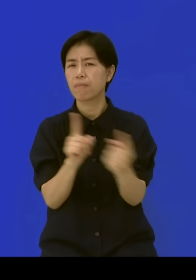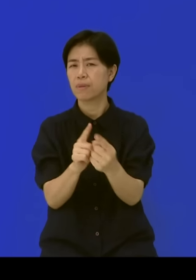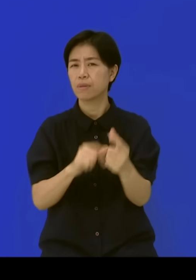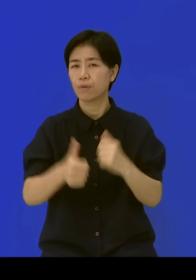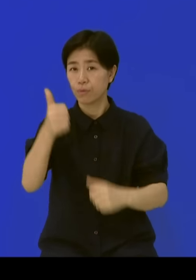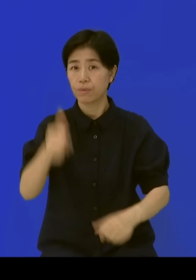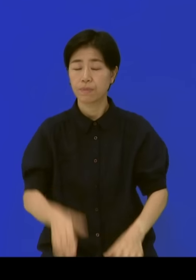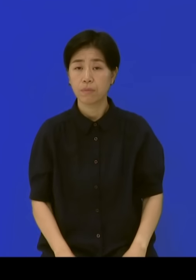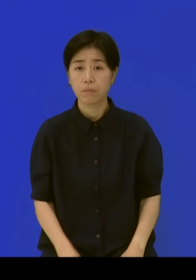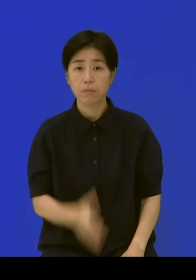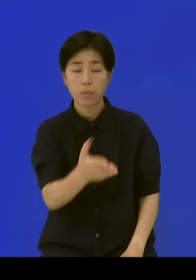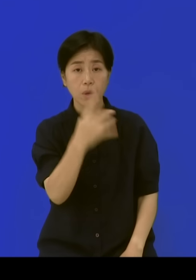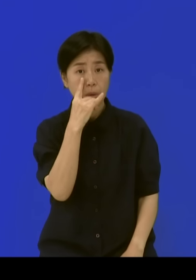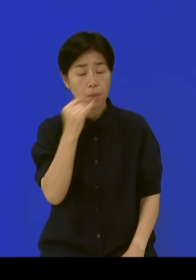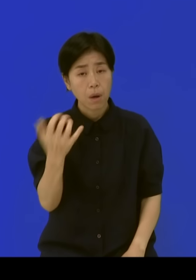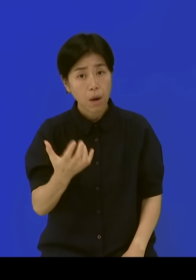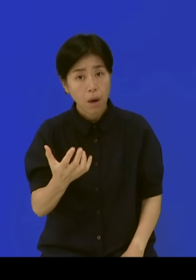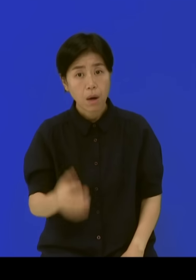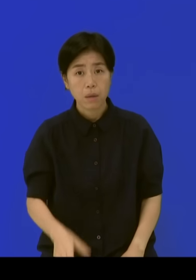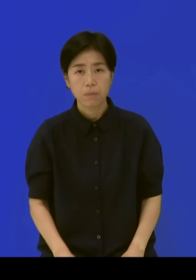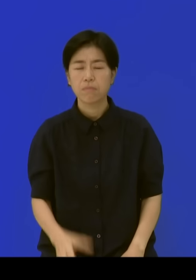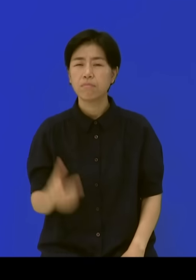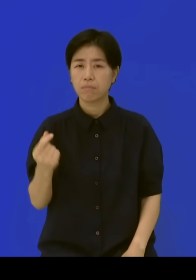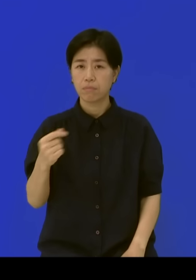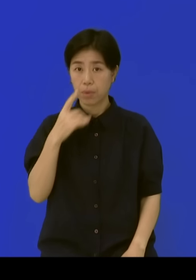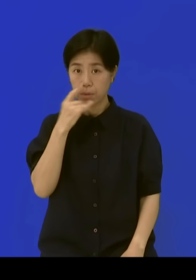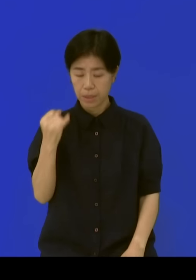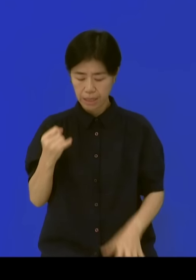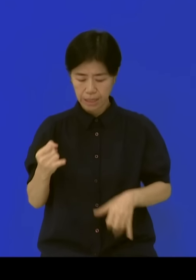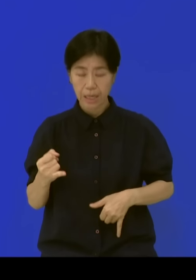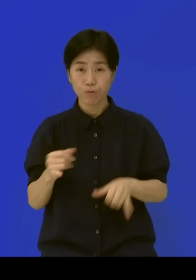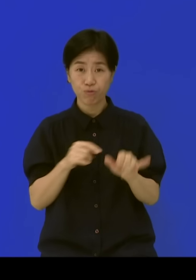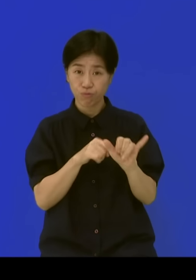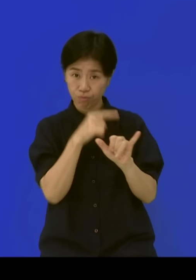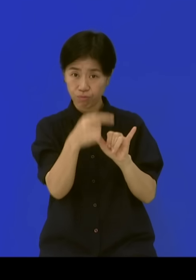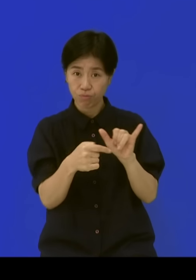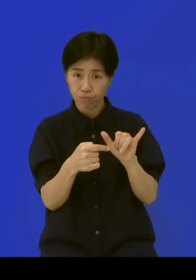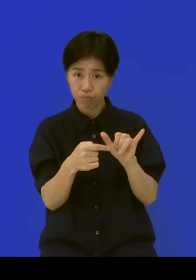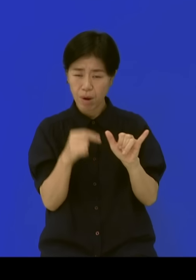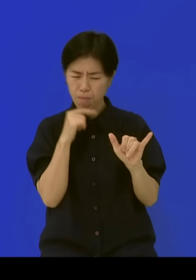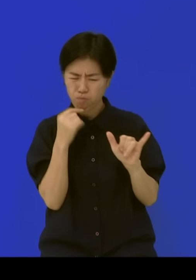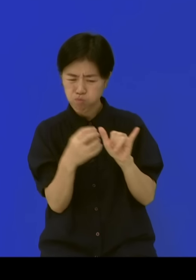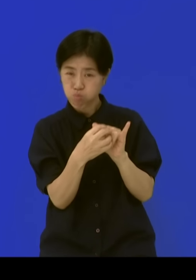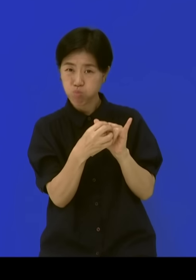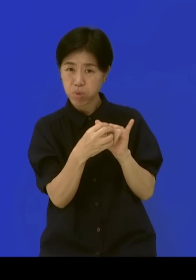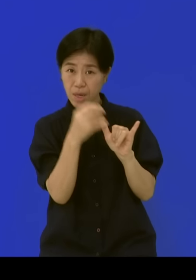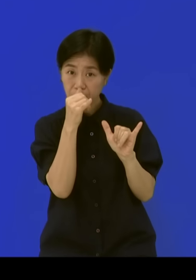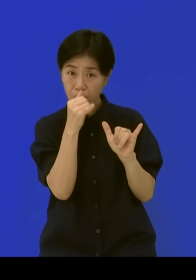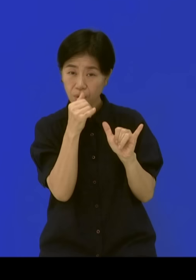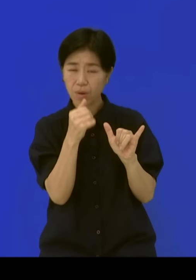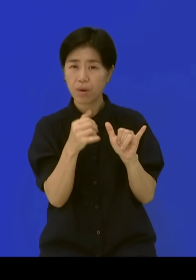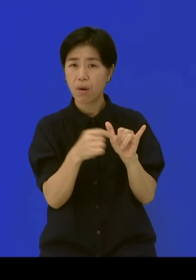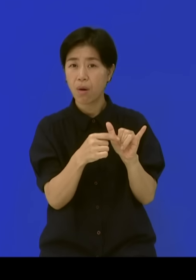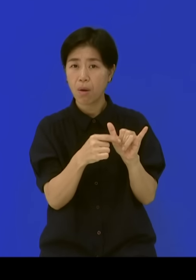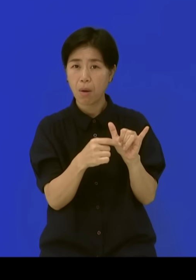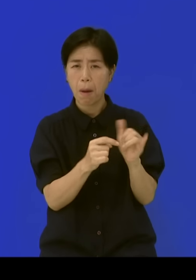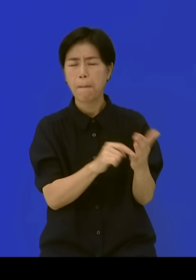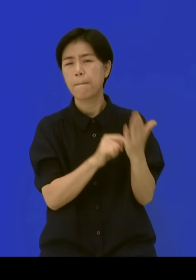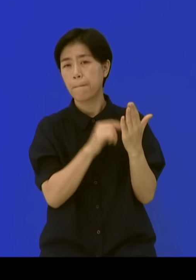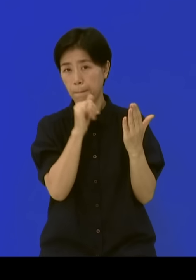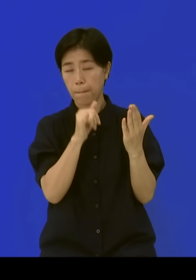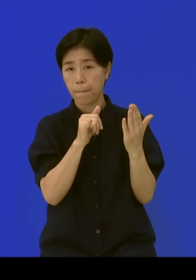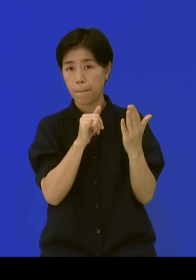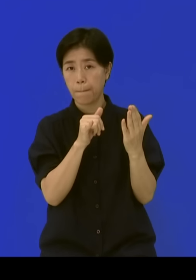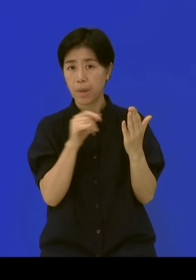어디 편찮으셨어요? 어머니가 그때 자궁에 종양이 있다고 판정을 받으셨는데 예. 제가 수능 보기 일주일 전이었어요.